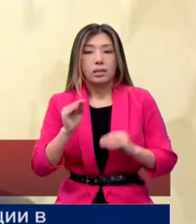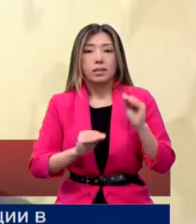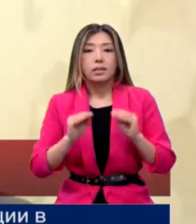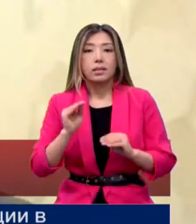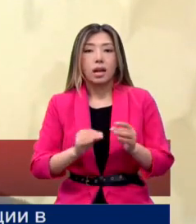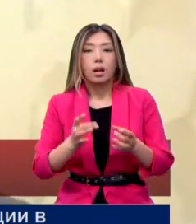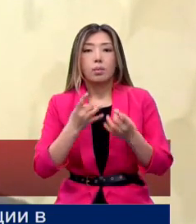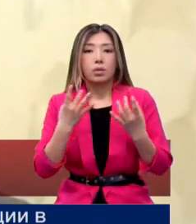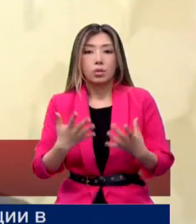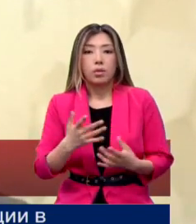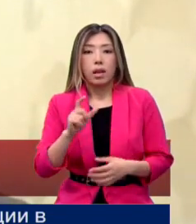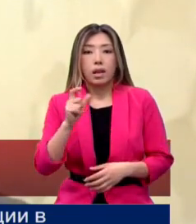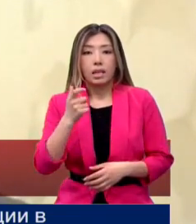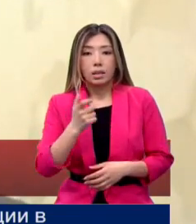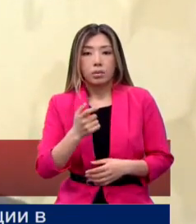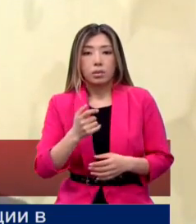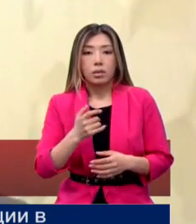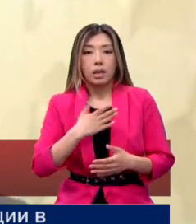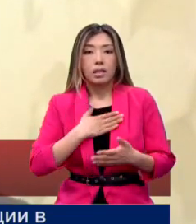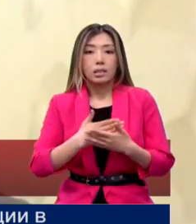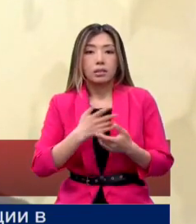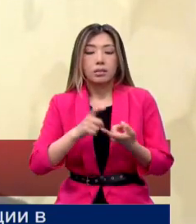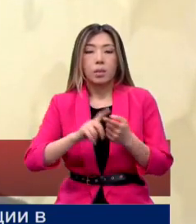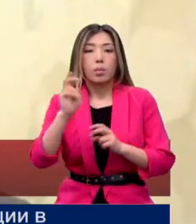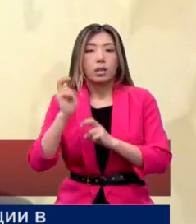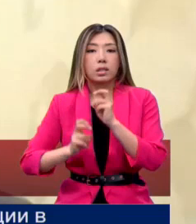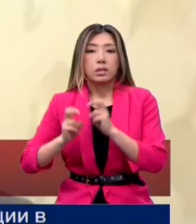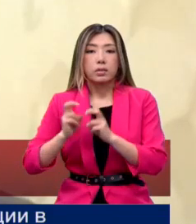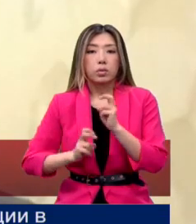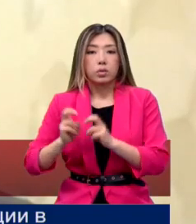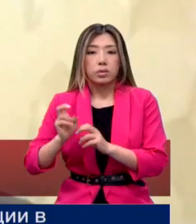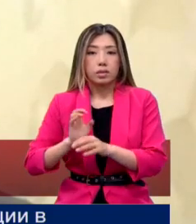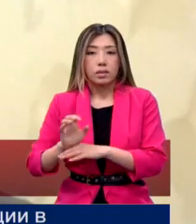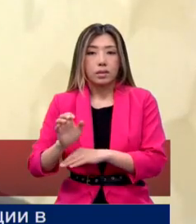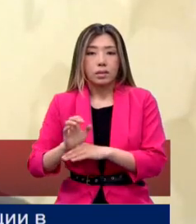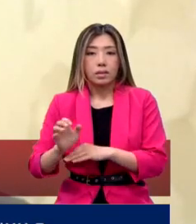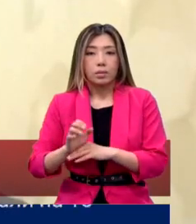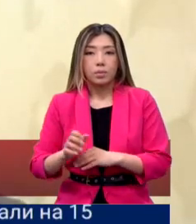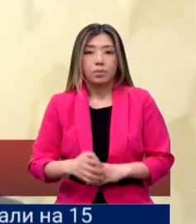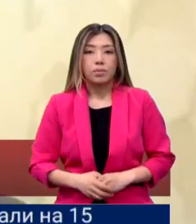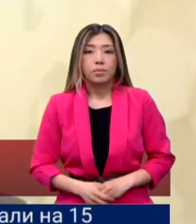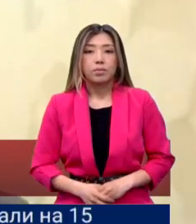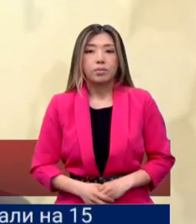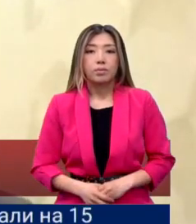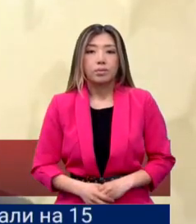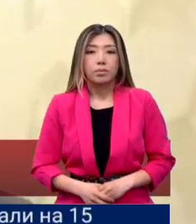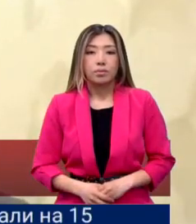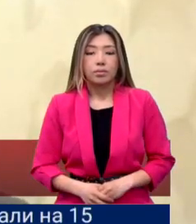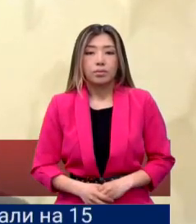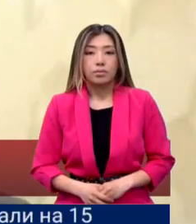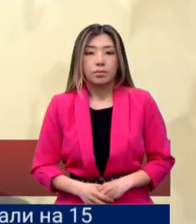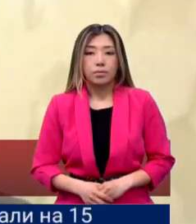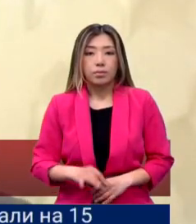создание простора для экономической активности производственникам и, скажем так, всем остальным